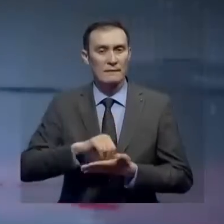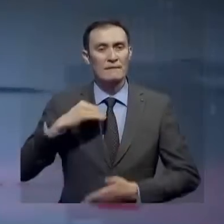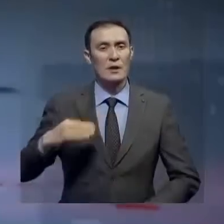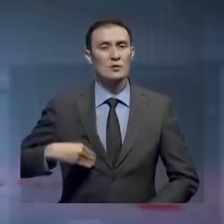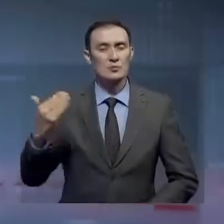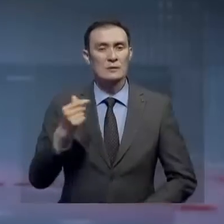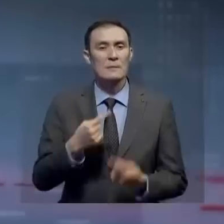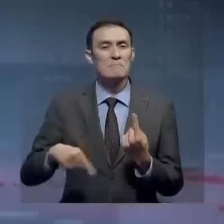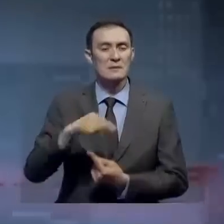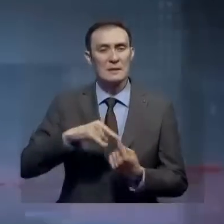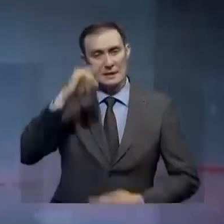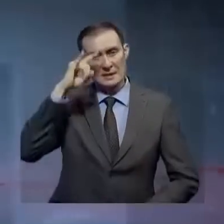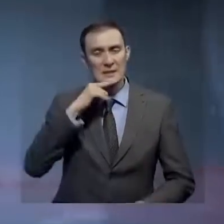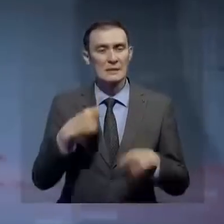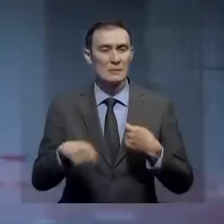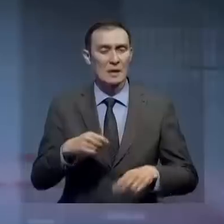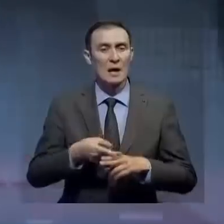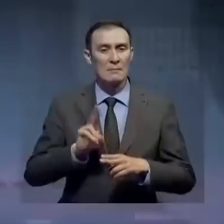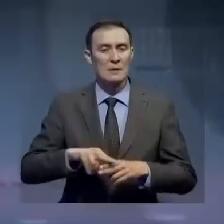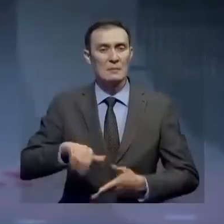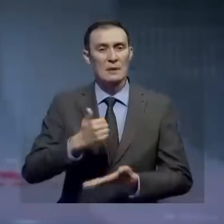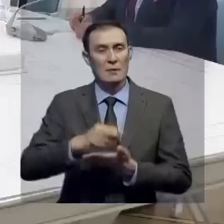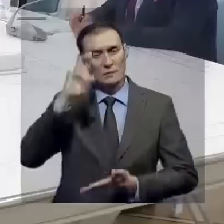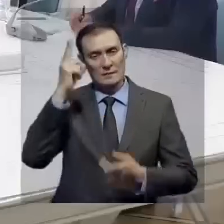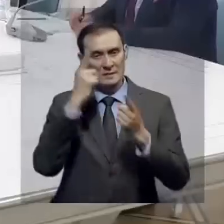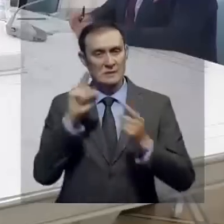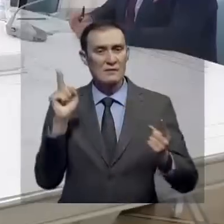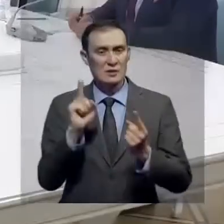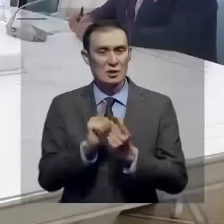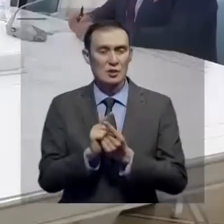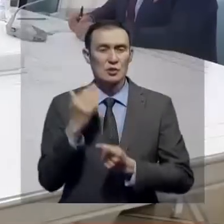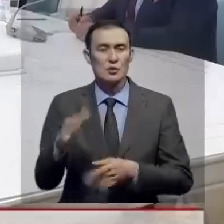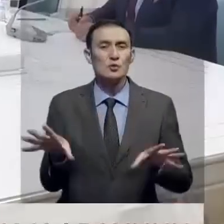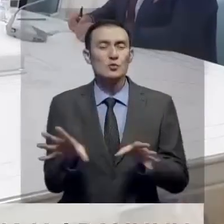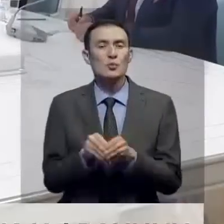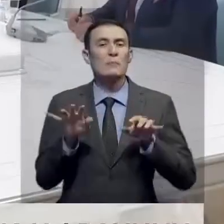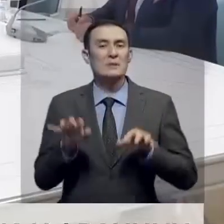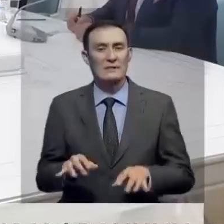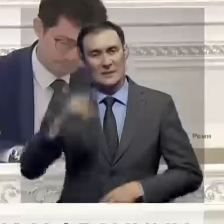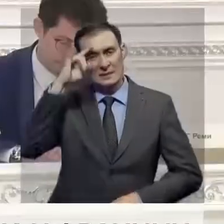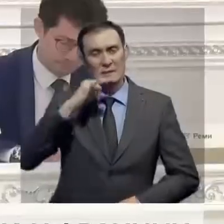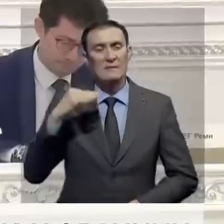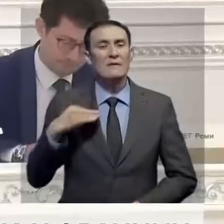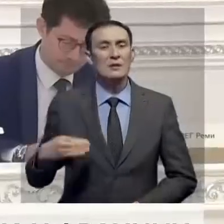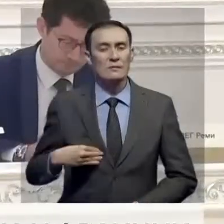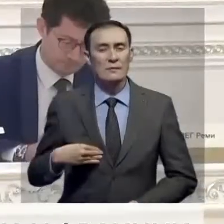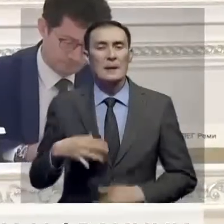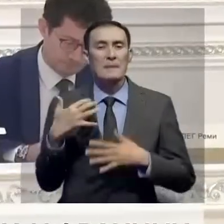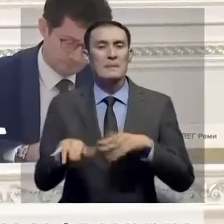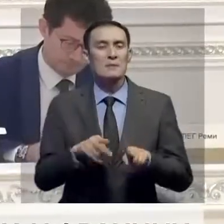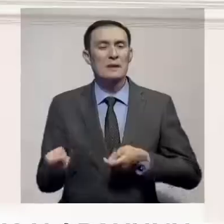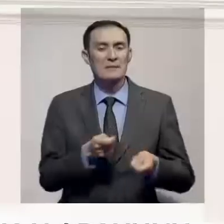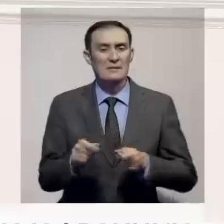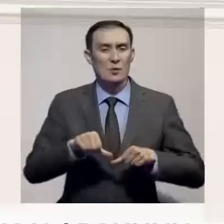французского бизнеса на отечественном рынке. Об этом президент заявил на встрече с сопредседателем казахско-французской